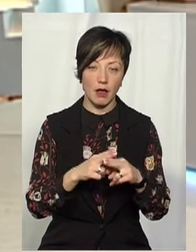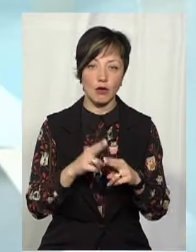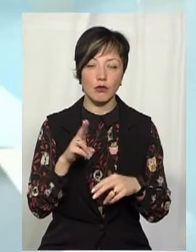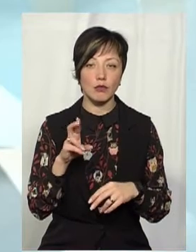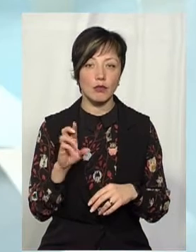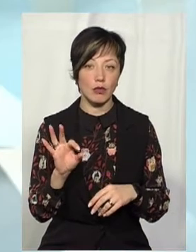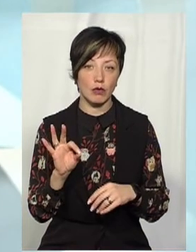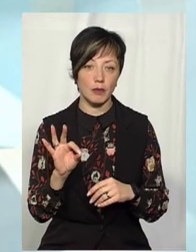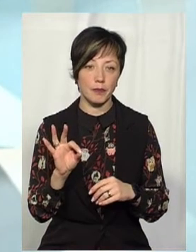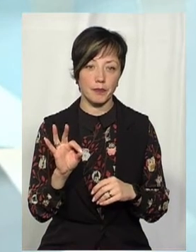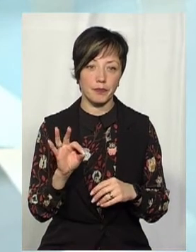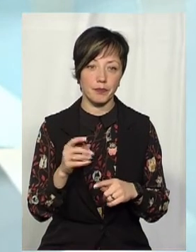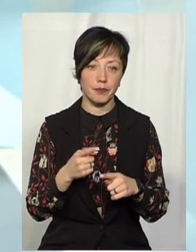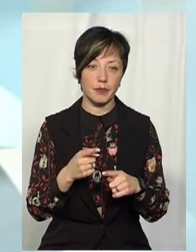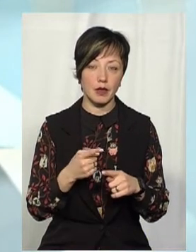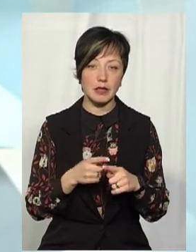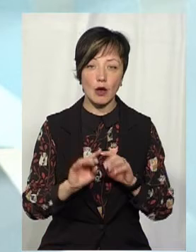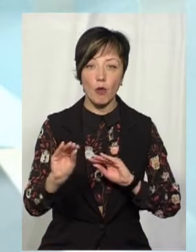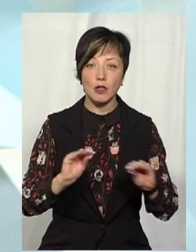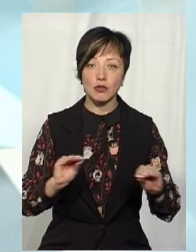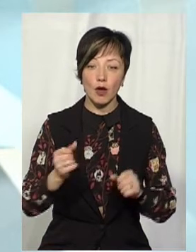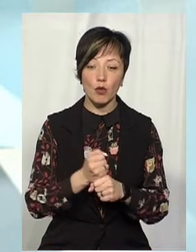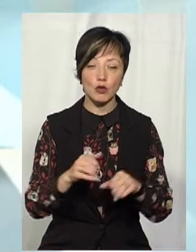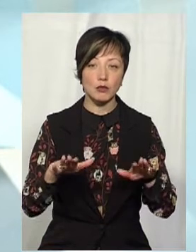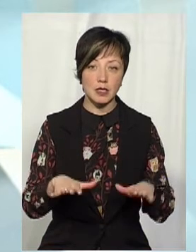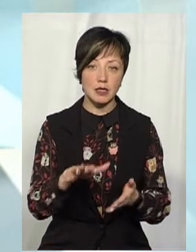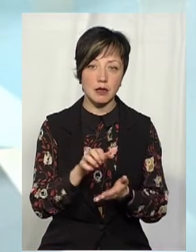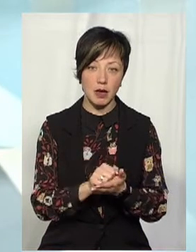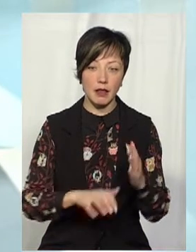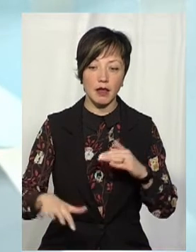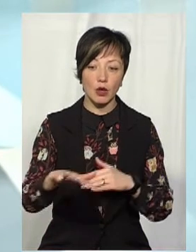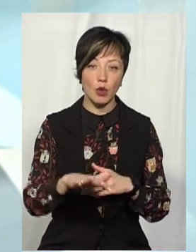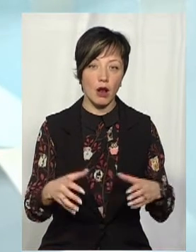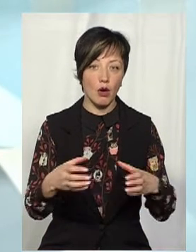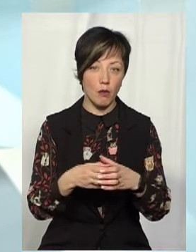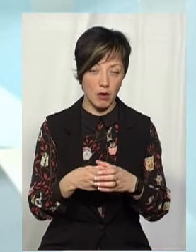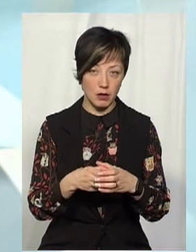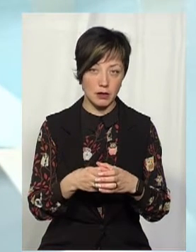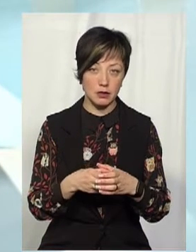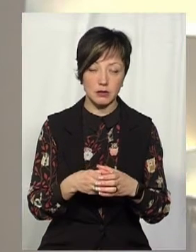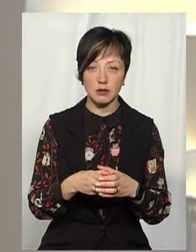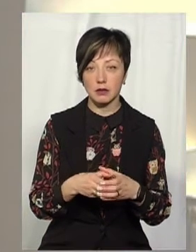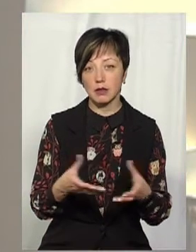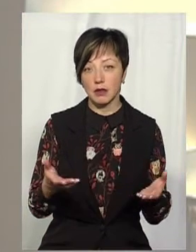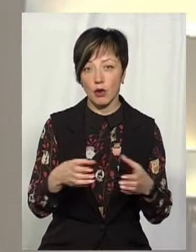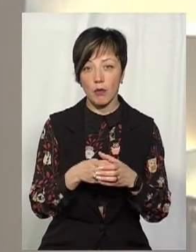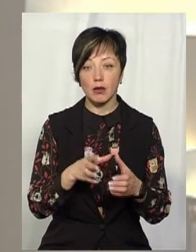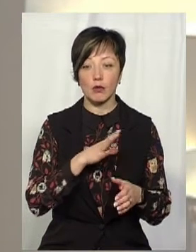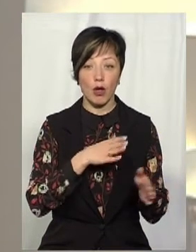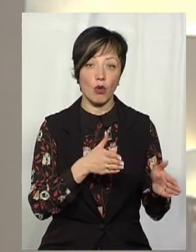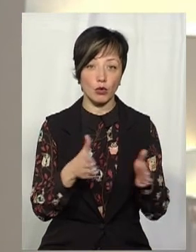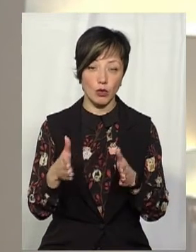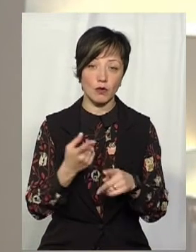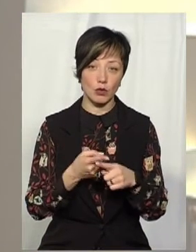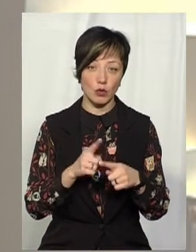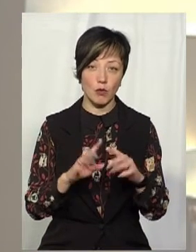що це облаштуванням робочого місця займалась територіальна громада. Тобто громада була готова